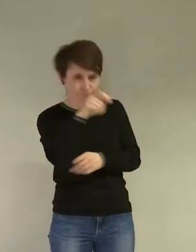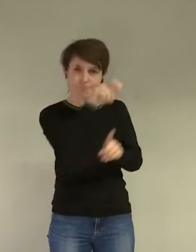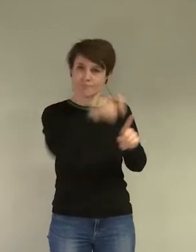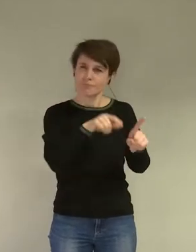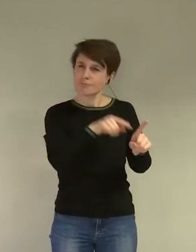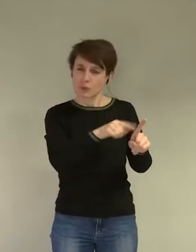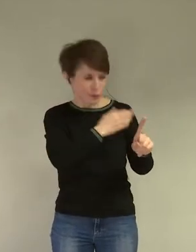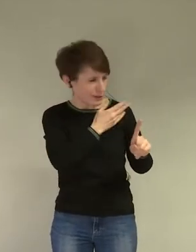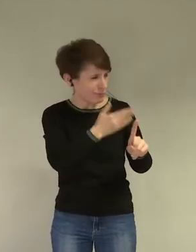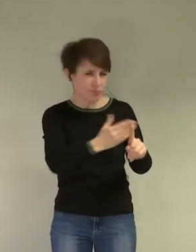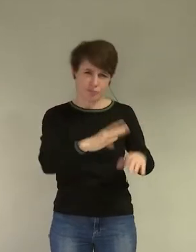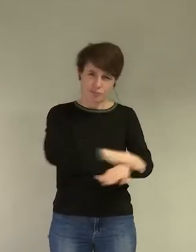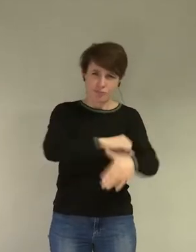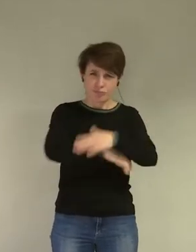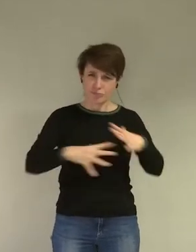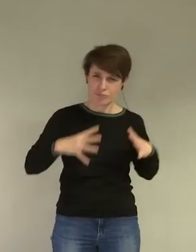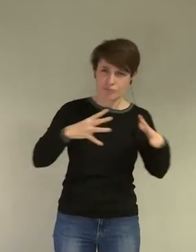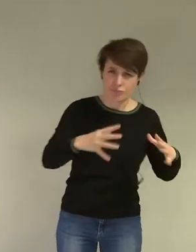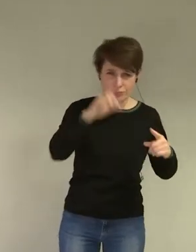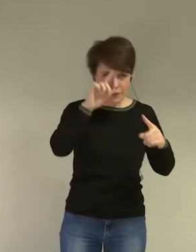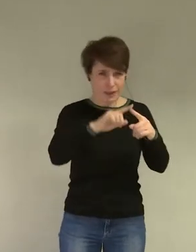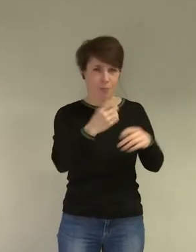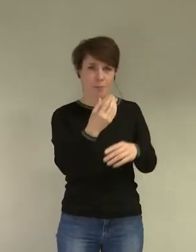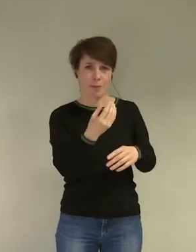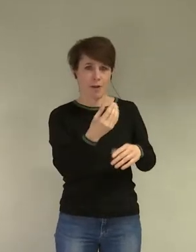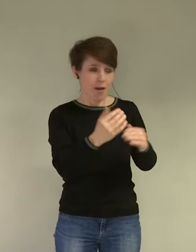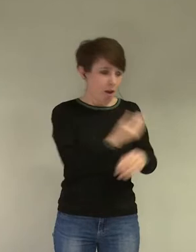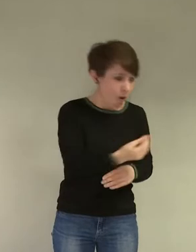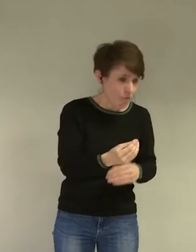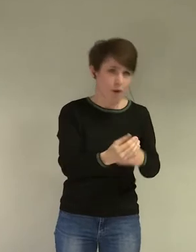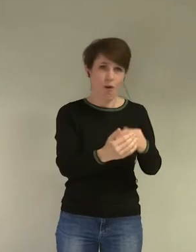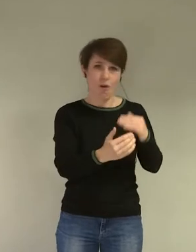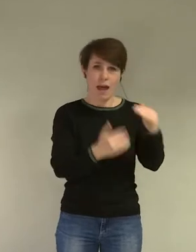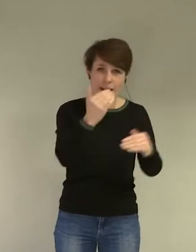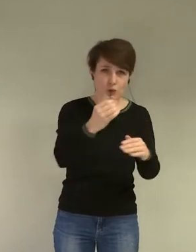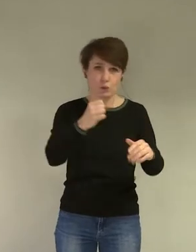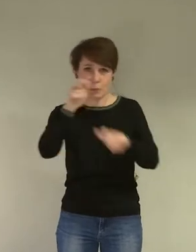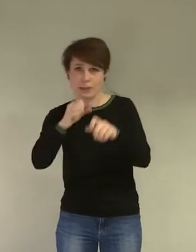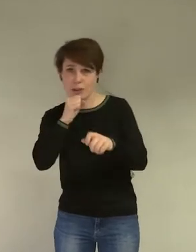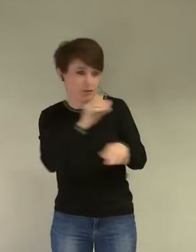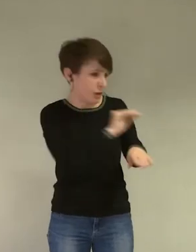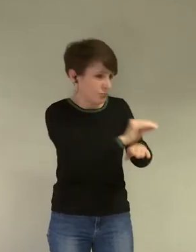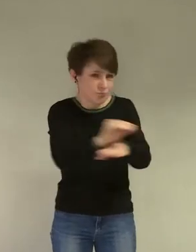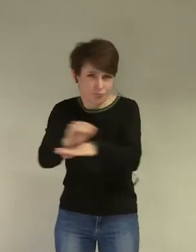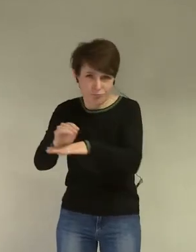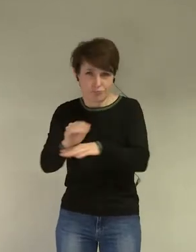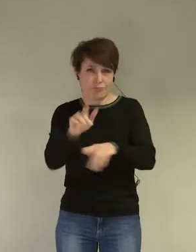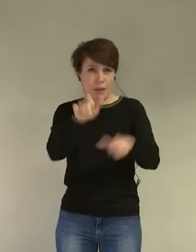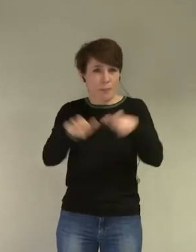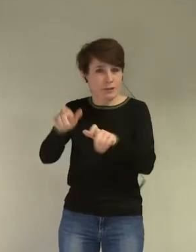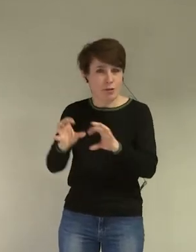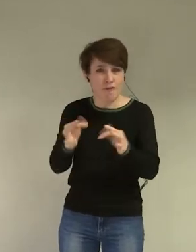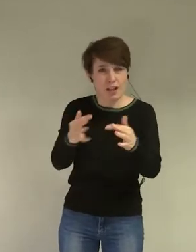engagement magnifique pour l'alimentation de nos enfants de nos aînés pour la solidarité la dignité des plus vulnérables